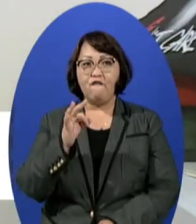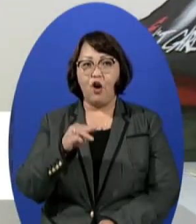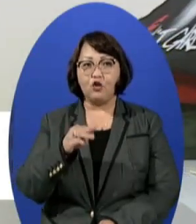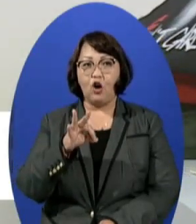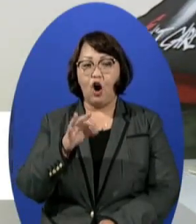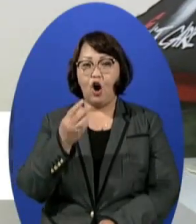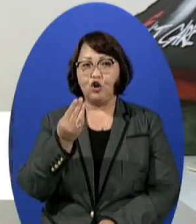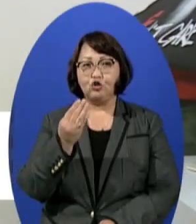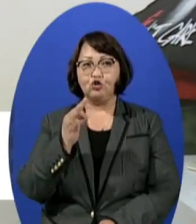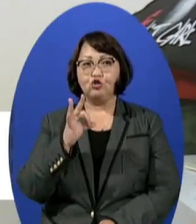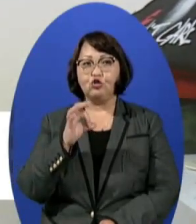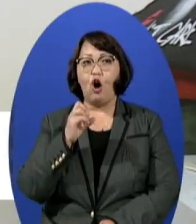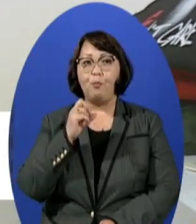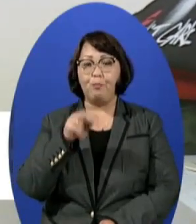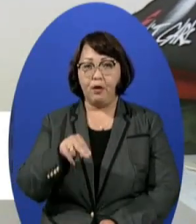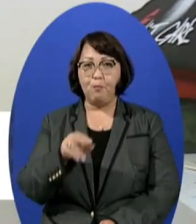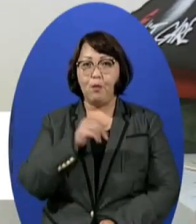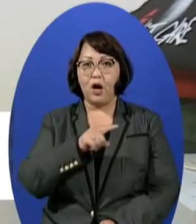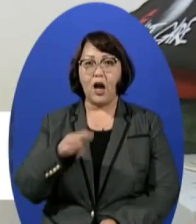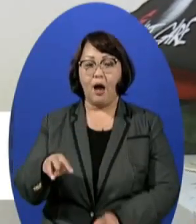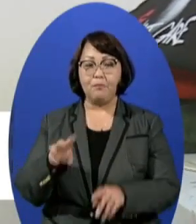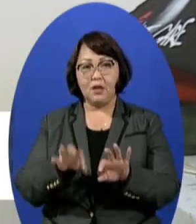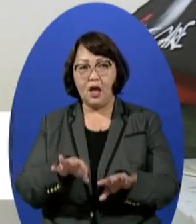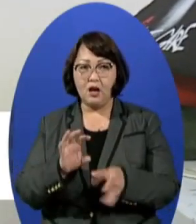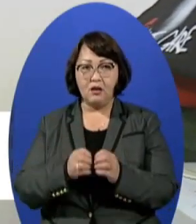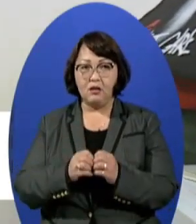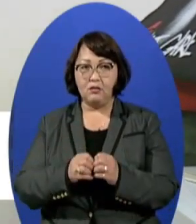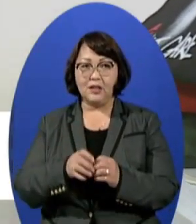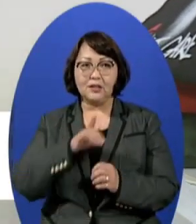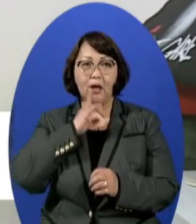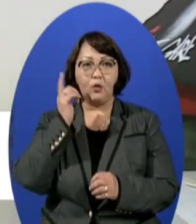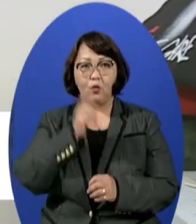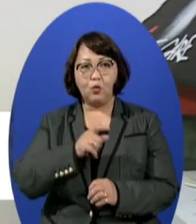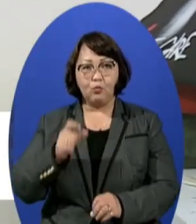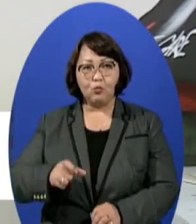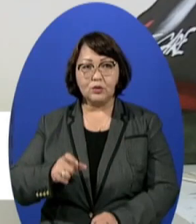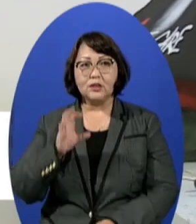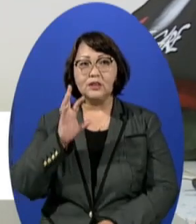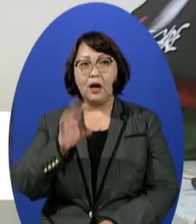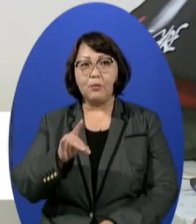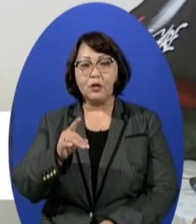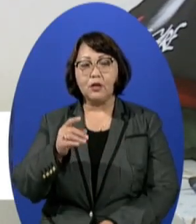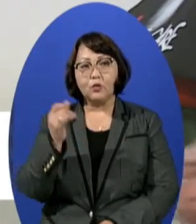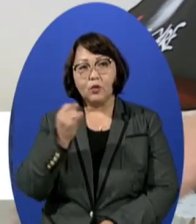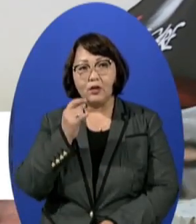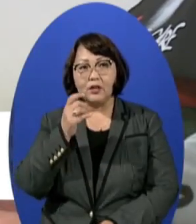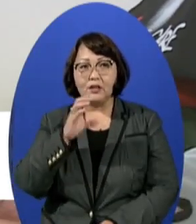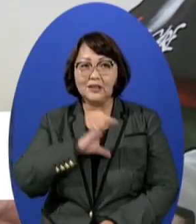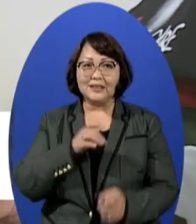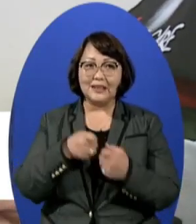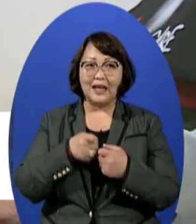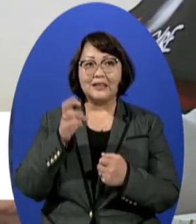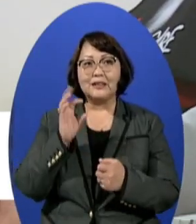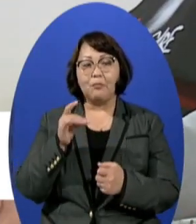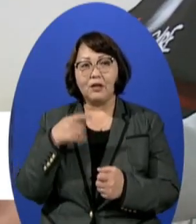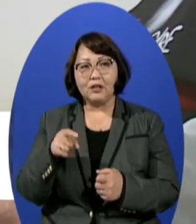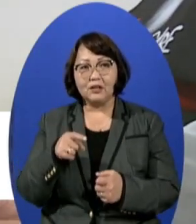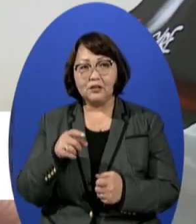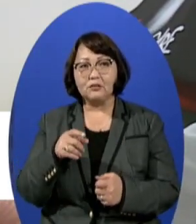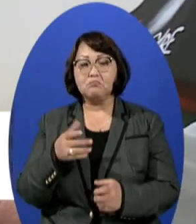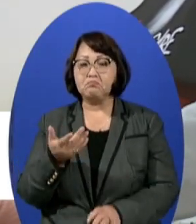Өөртөө үзмжээр үхгүйсээр те ингээд залуучууд ямархуу зураг таалагдах уу? Эсвэл ямар төрлийн